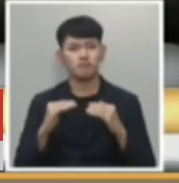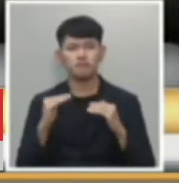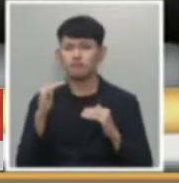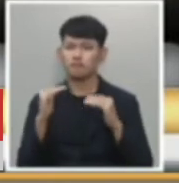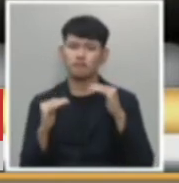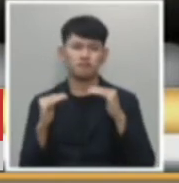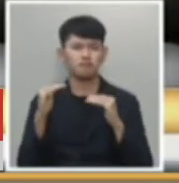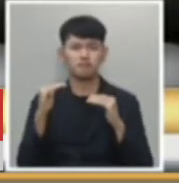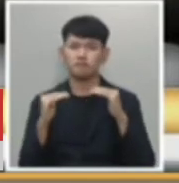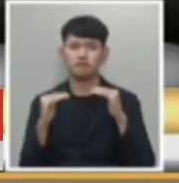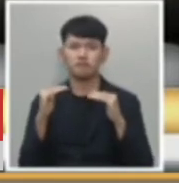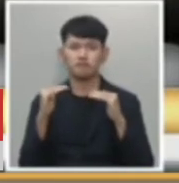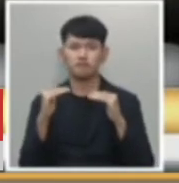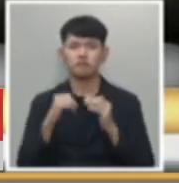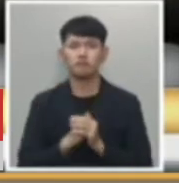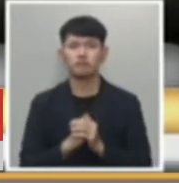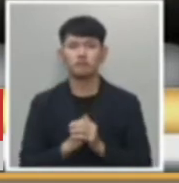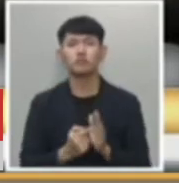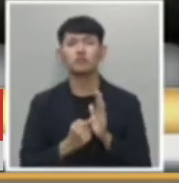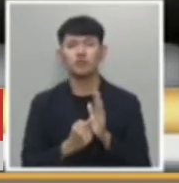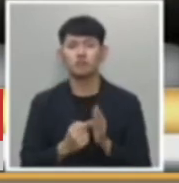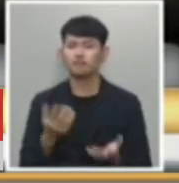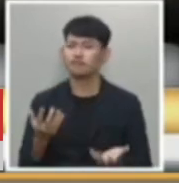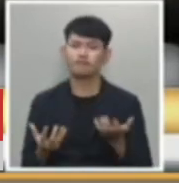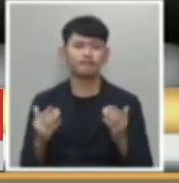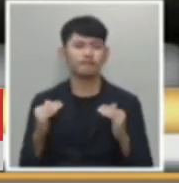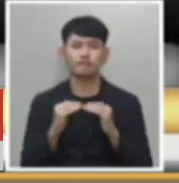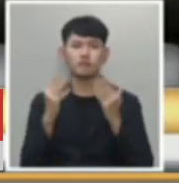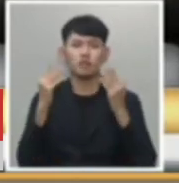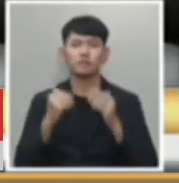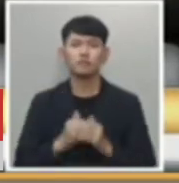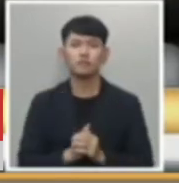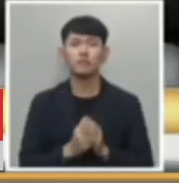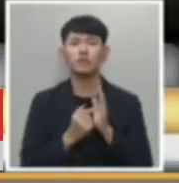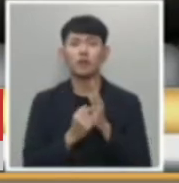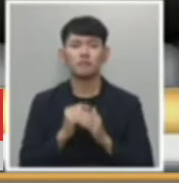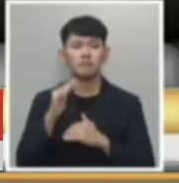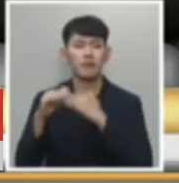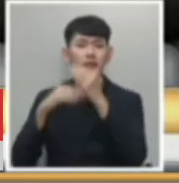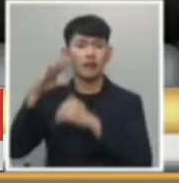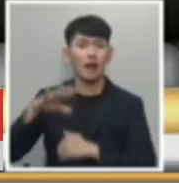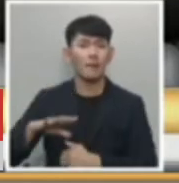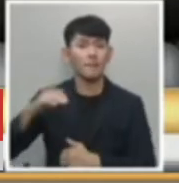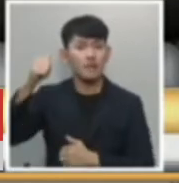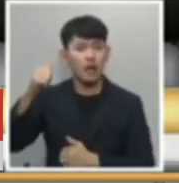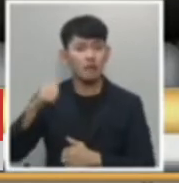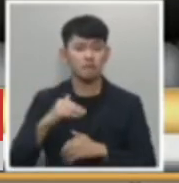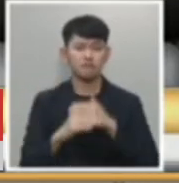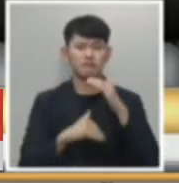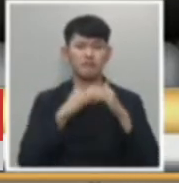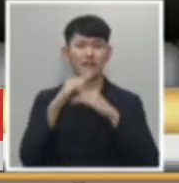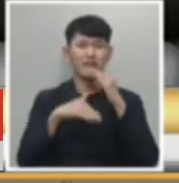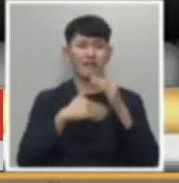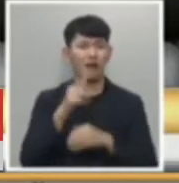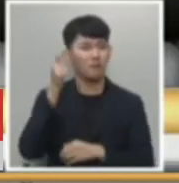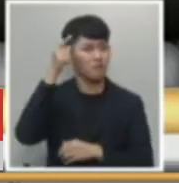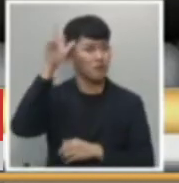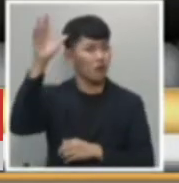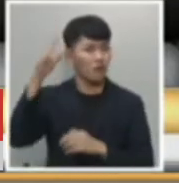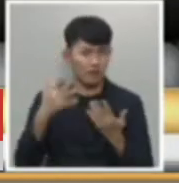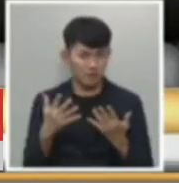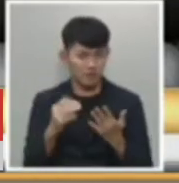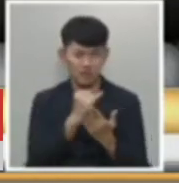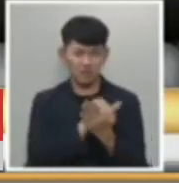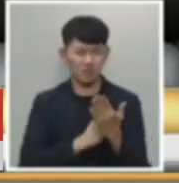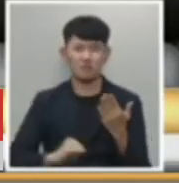ลยังไงครับเป็นการไม่สมดุลในการพัฒนาเมืองมากกว่าชนบทนะครับทำไมเมกะโปรเจก